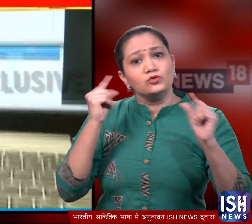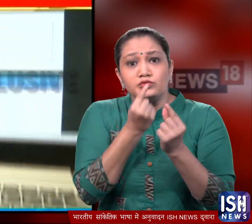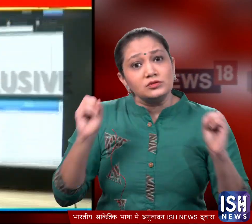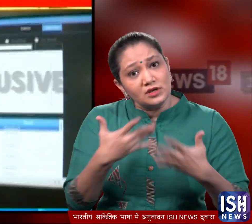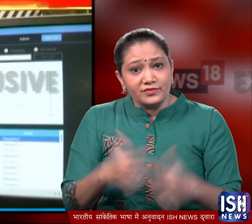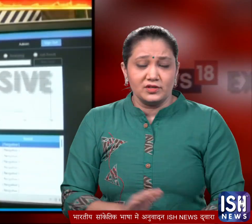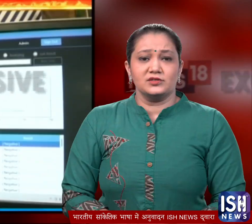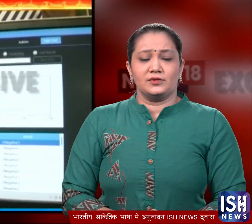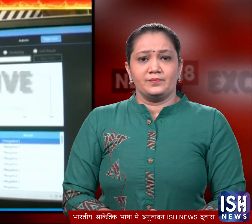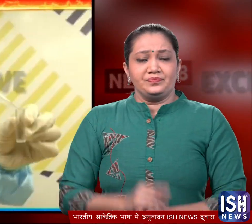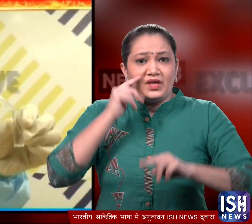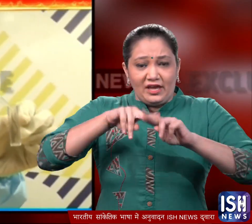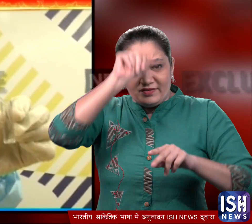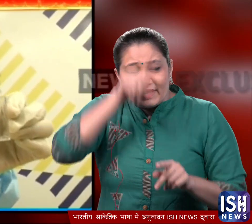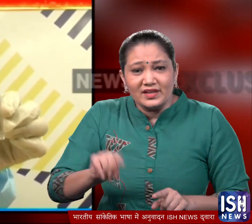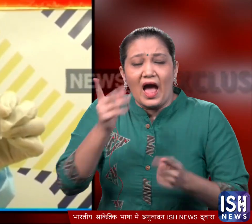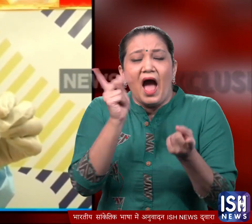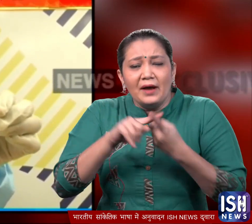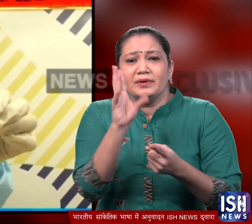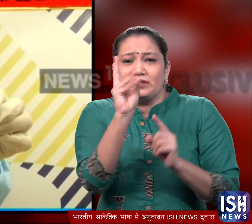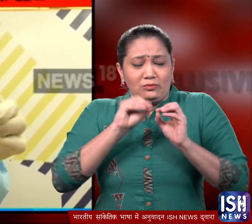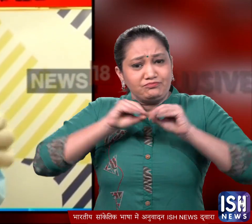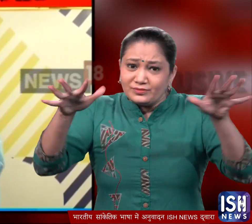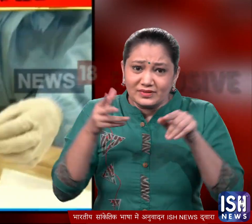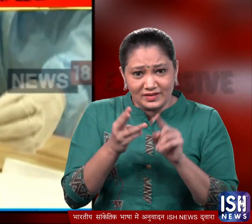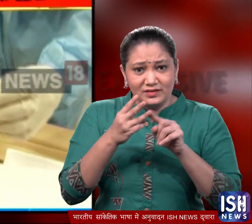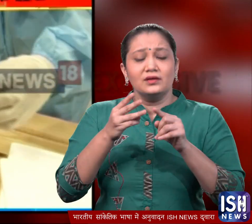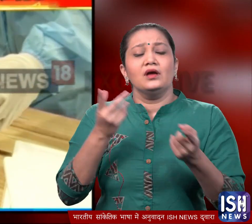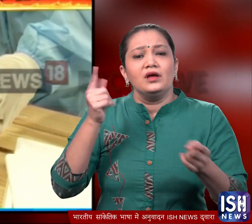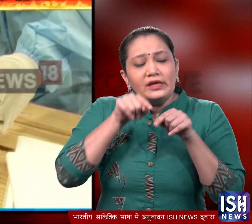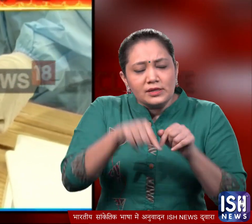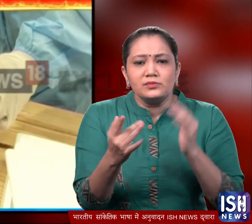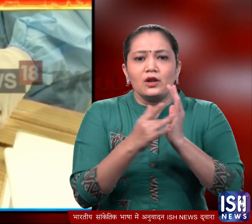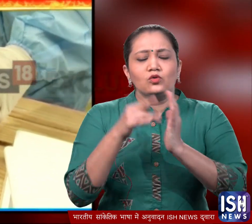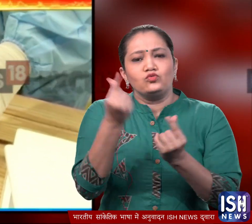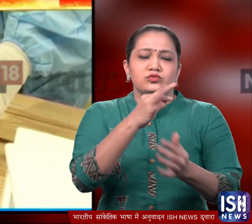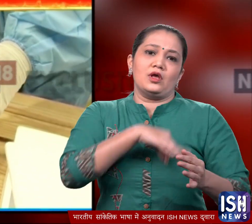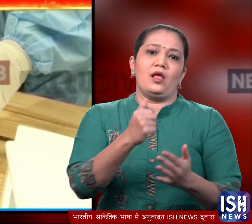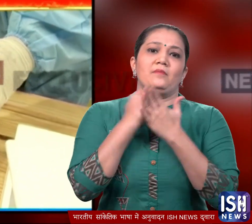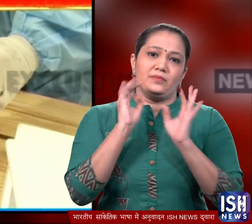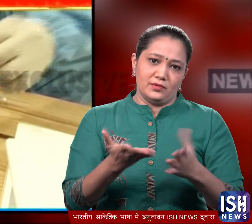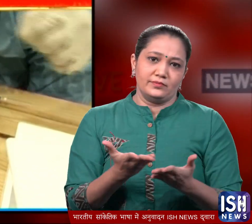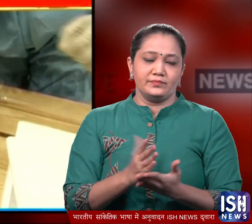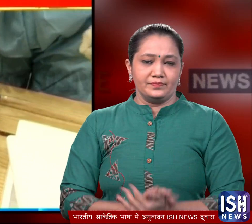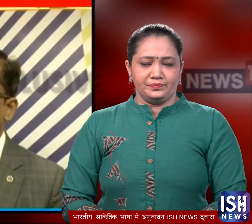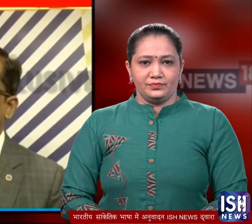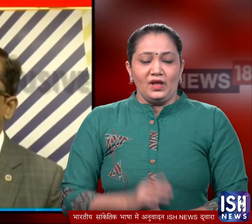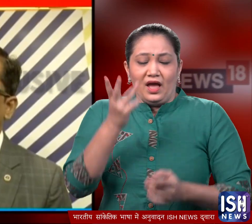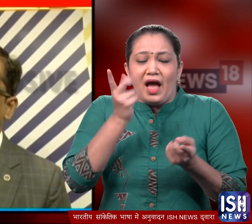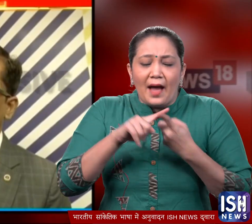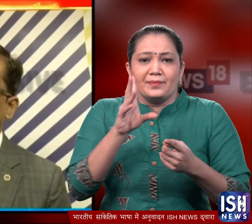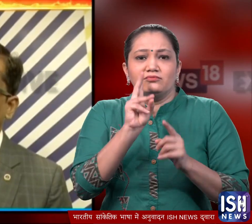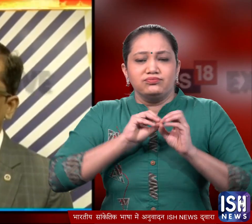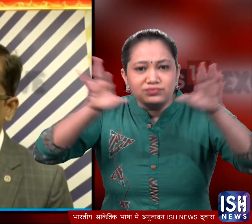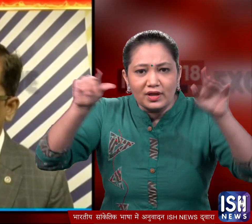शुरू भी हो चुका है। दावा किया जा रहा है कि अगर देश में कोरोना की तीसरी वेव आई तो इस तरह की तकनीक काफी मददगार साबित हो सकती है। थर्ड वेव